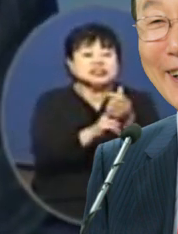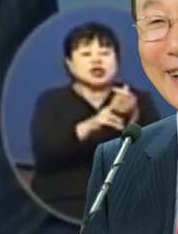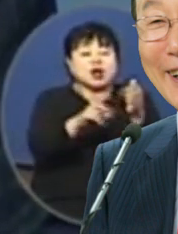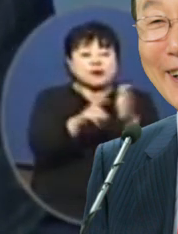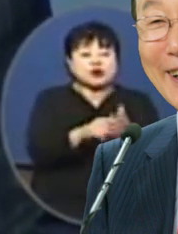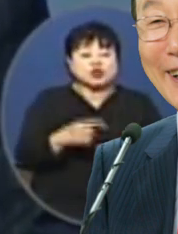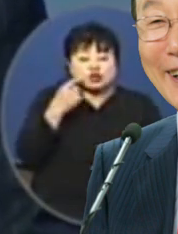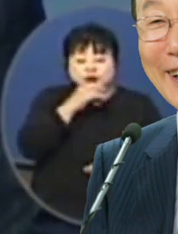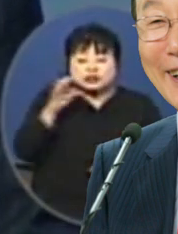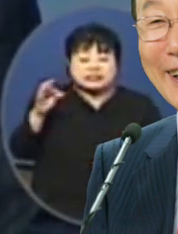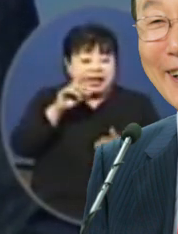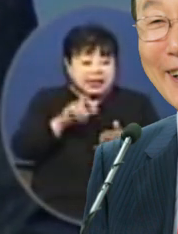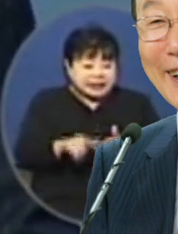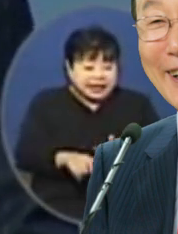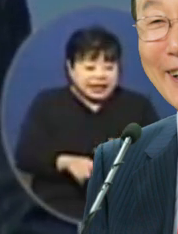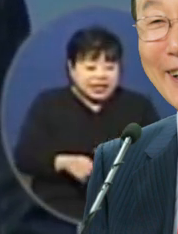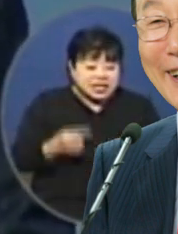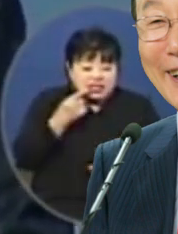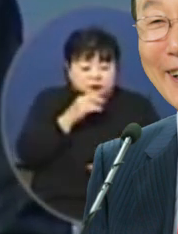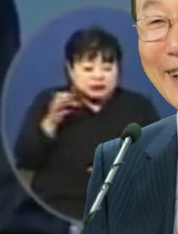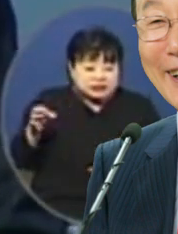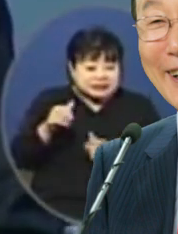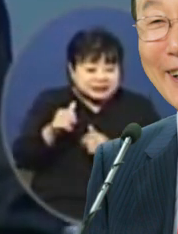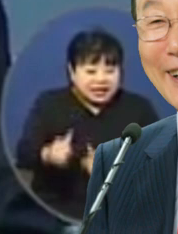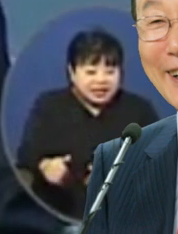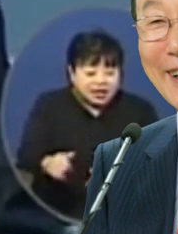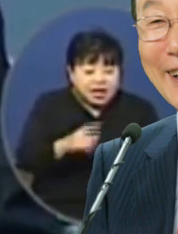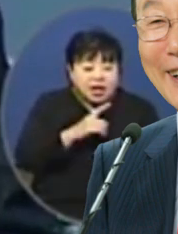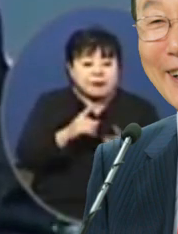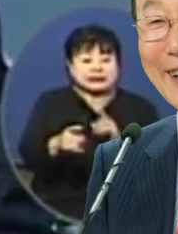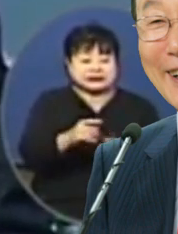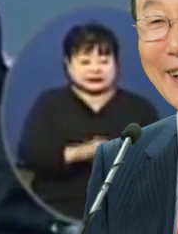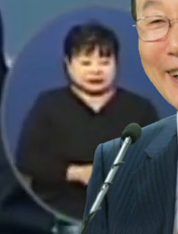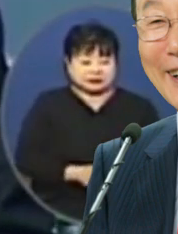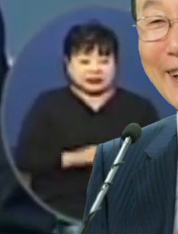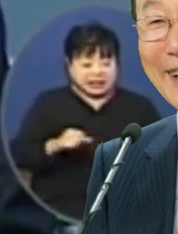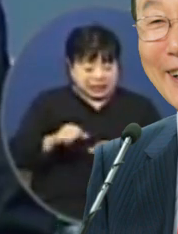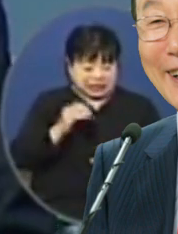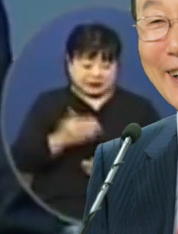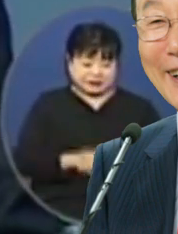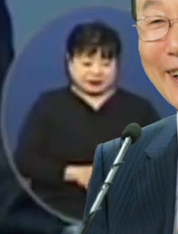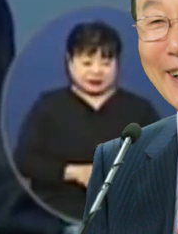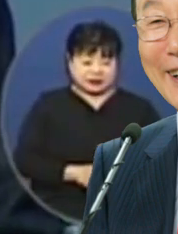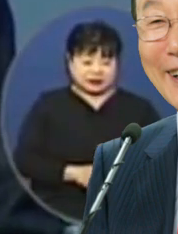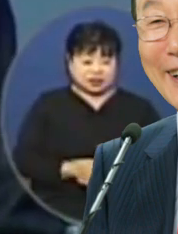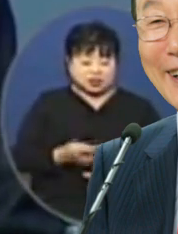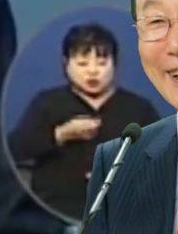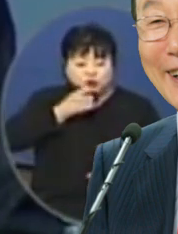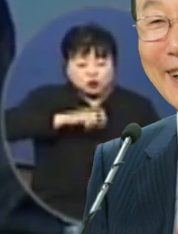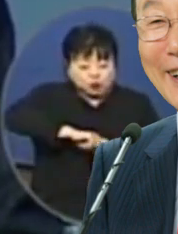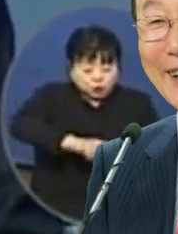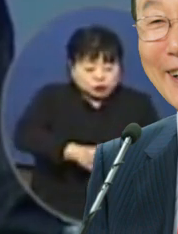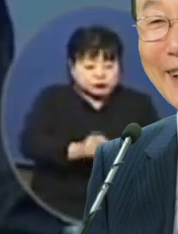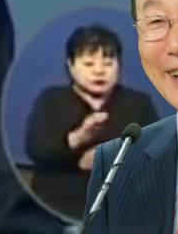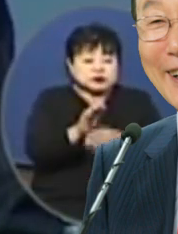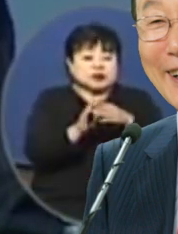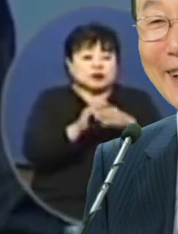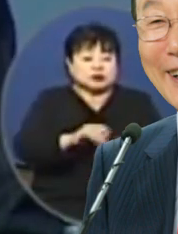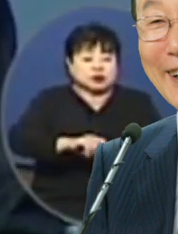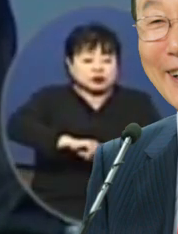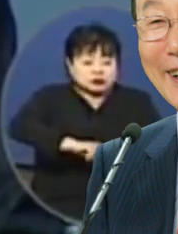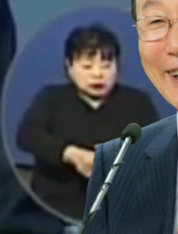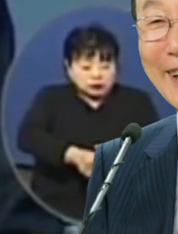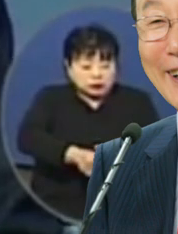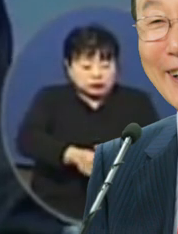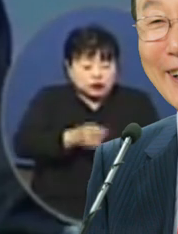입술로 시인하면 그 입술의 시인을 따라서 말씀이 역사하는 것입니다. 수도 꼭지에 채워놓으면 물이 안